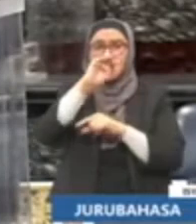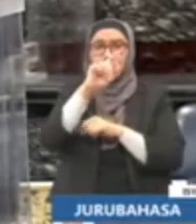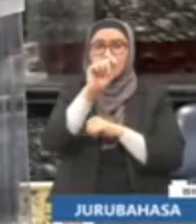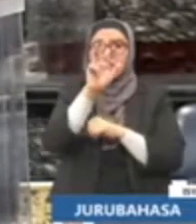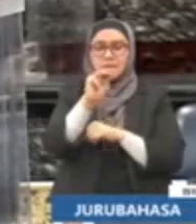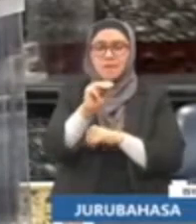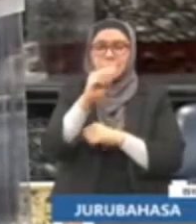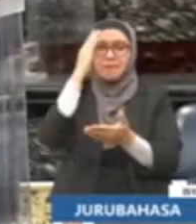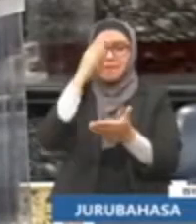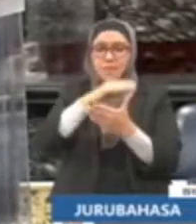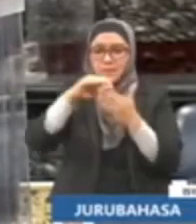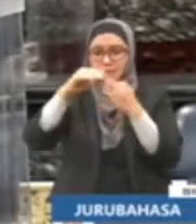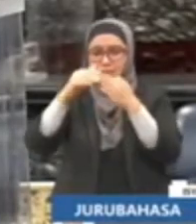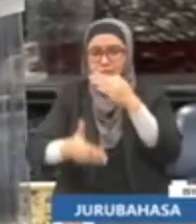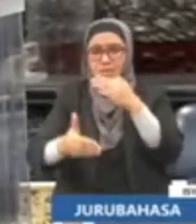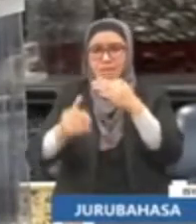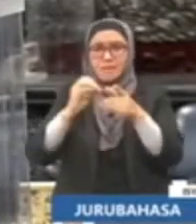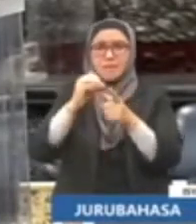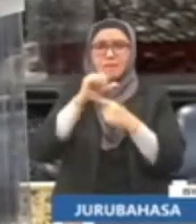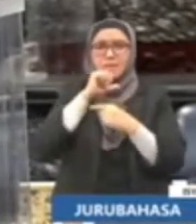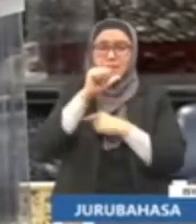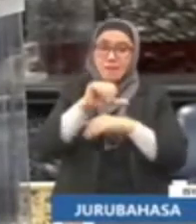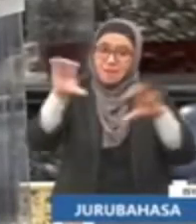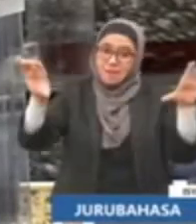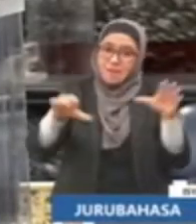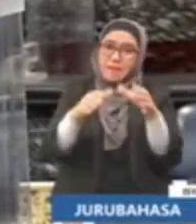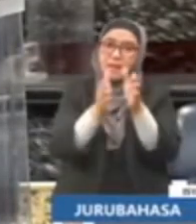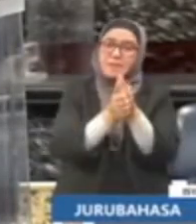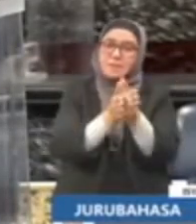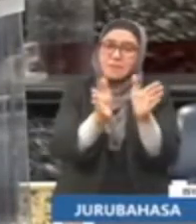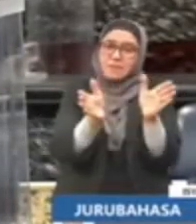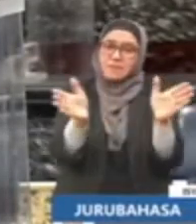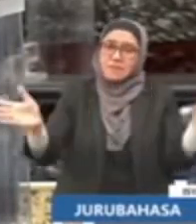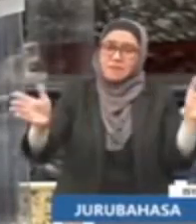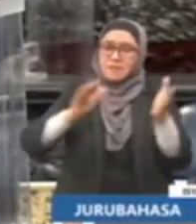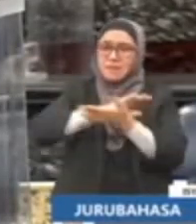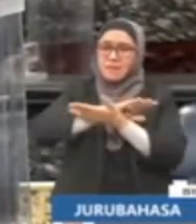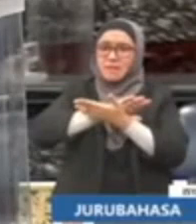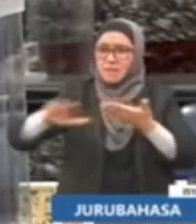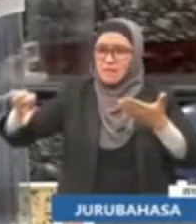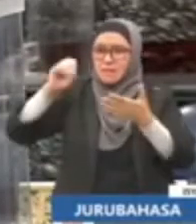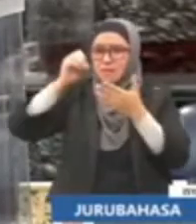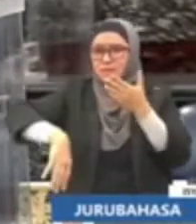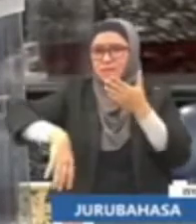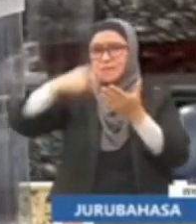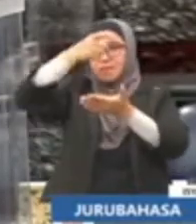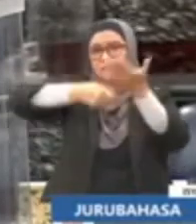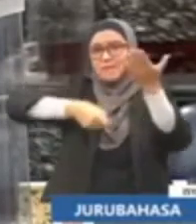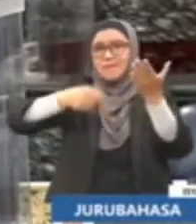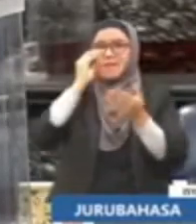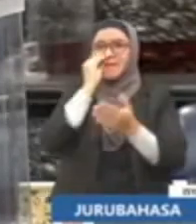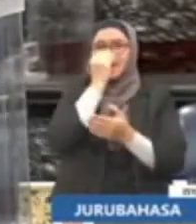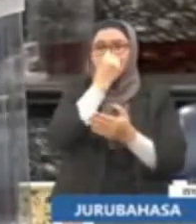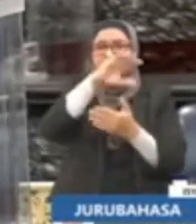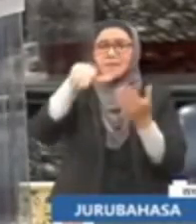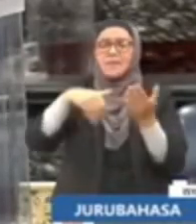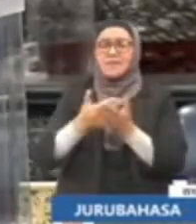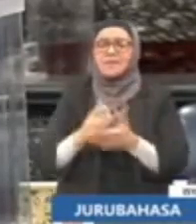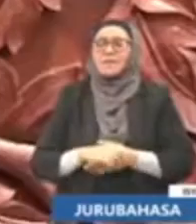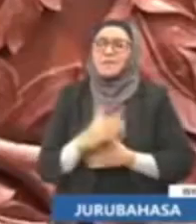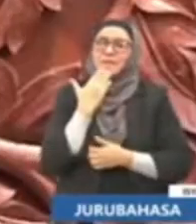atau tidak dilaksanakan dengan lebih luas seperti penghapusan charge faedah secara keseluruhan masih kecil